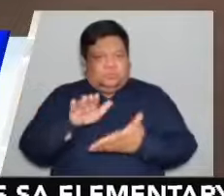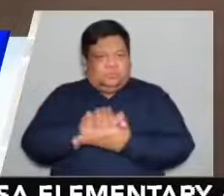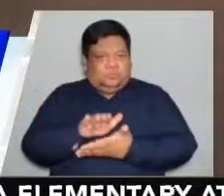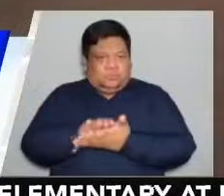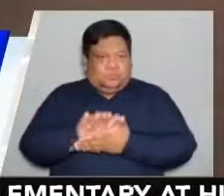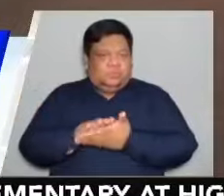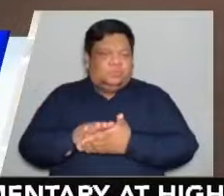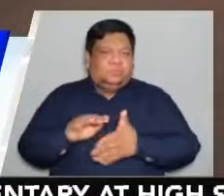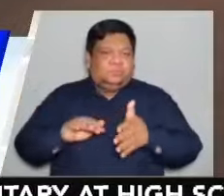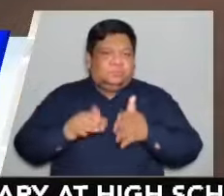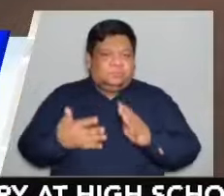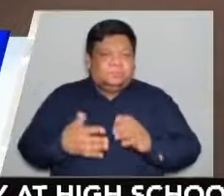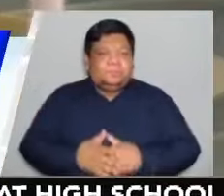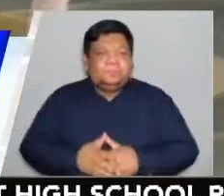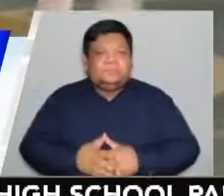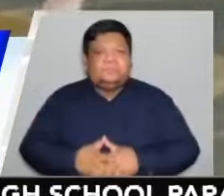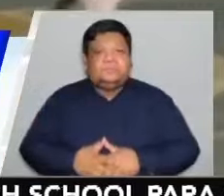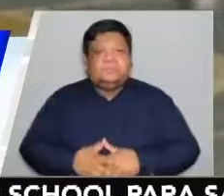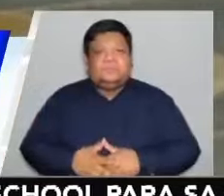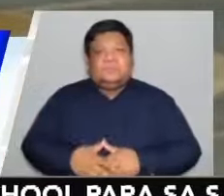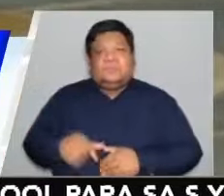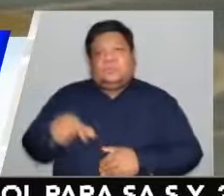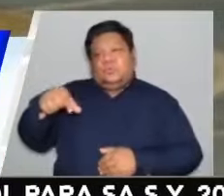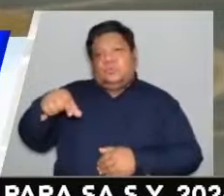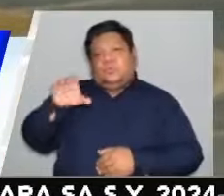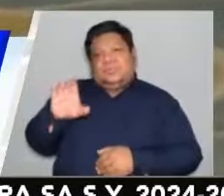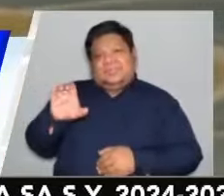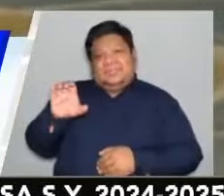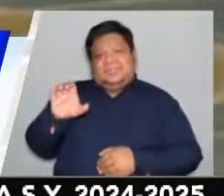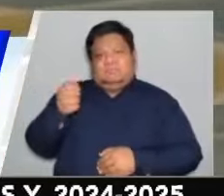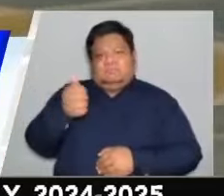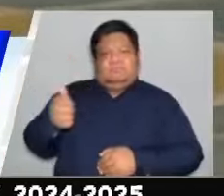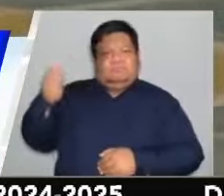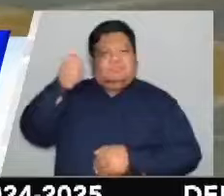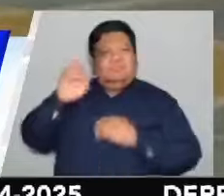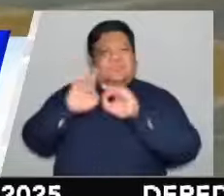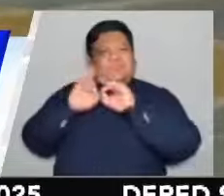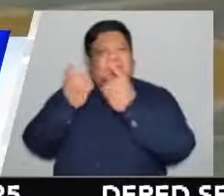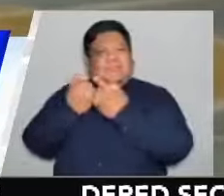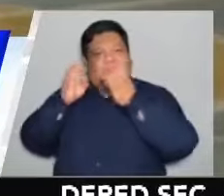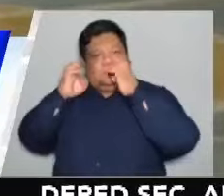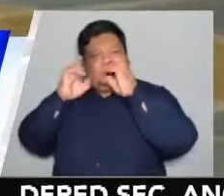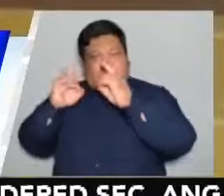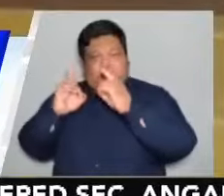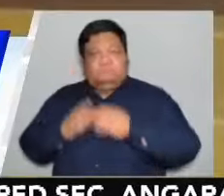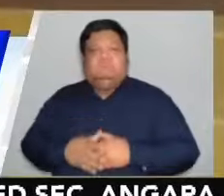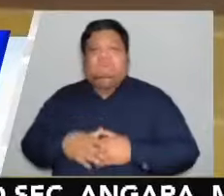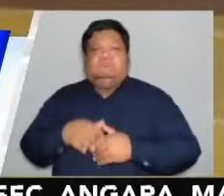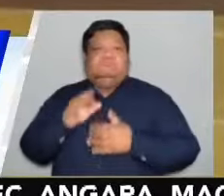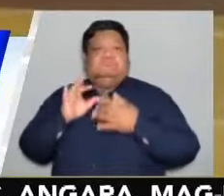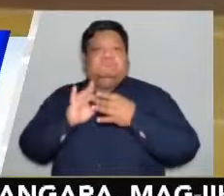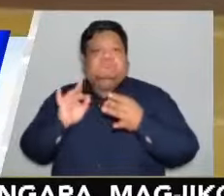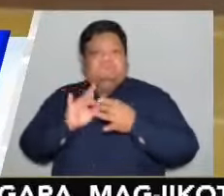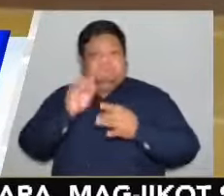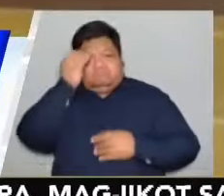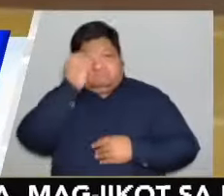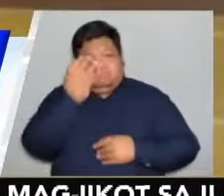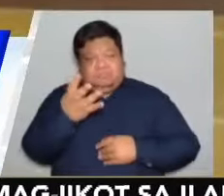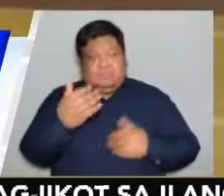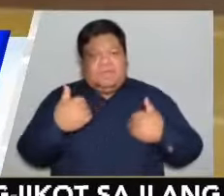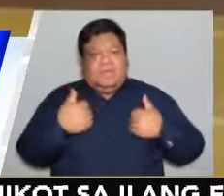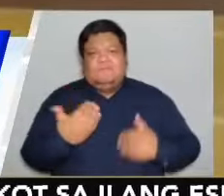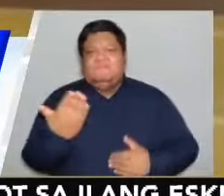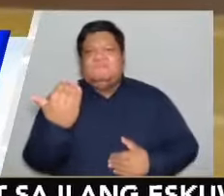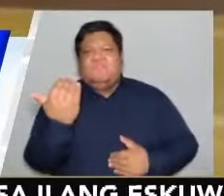ng Quezon City na 15 sa 158 schools ang hindi makapagsisimula ng klase ngayong araw ling yung nagsisilbing evacuation